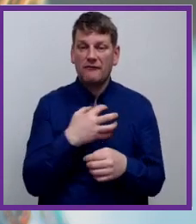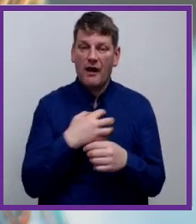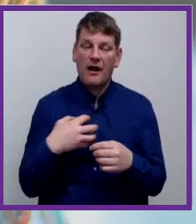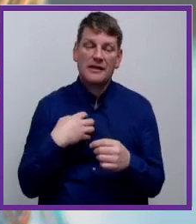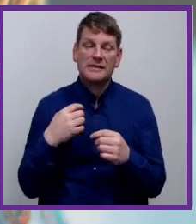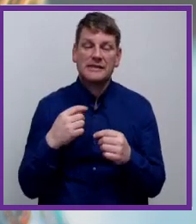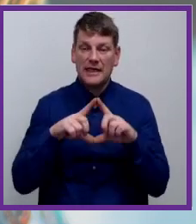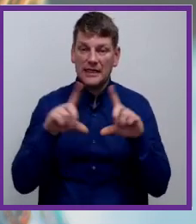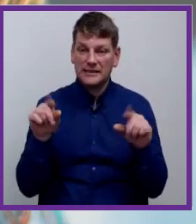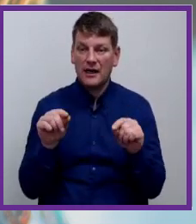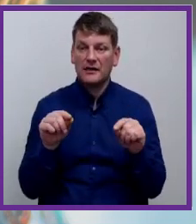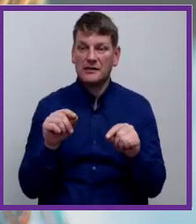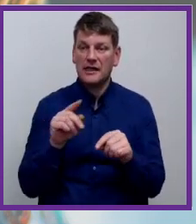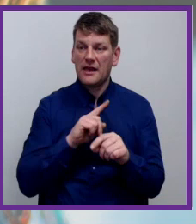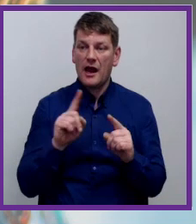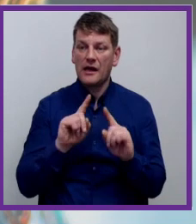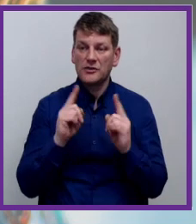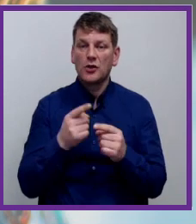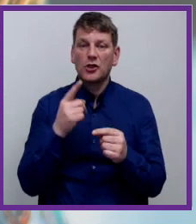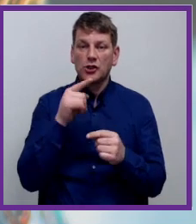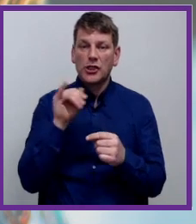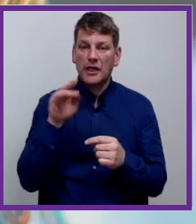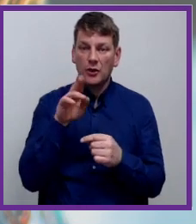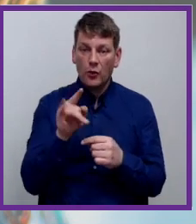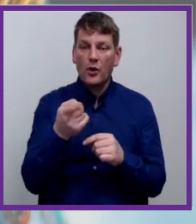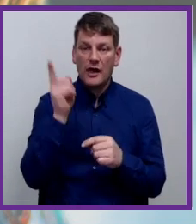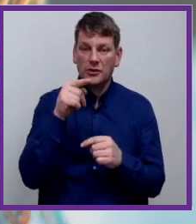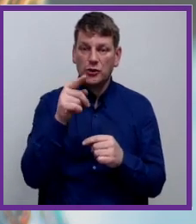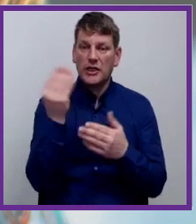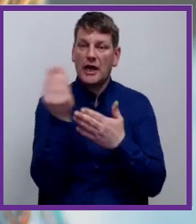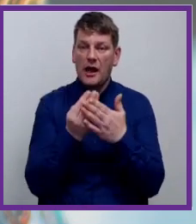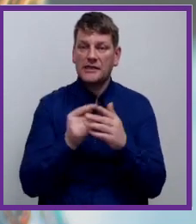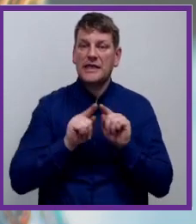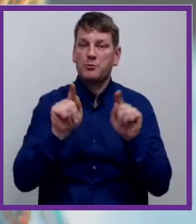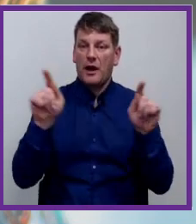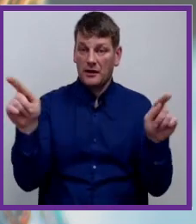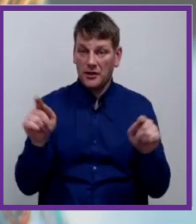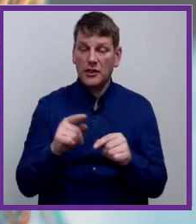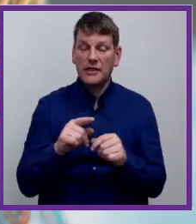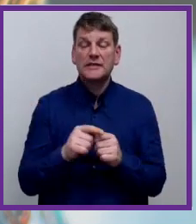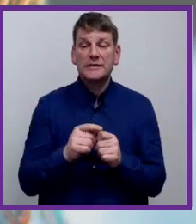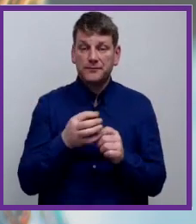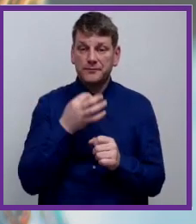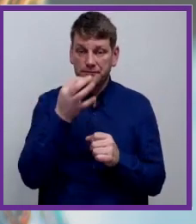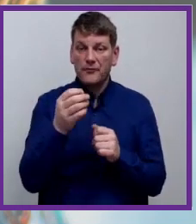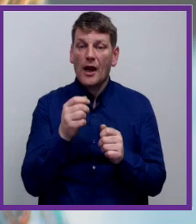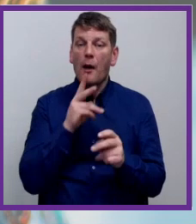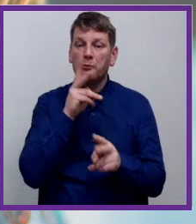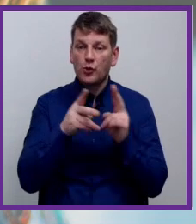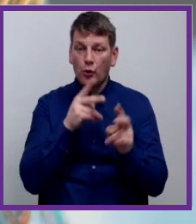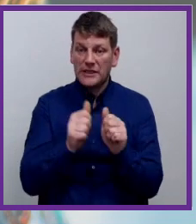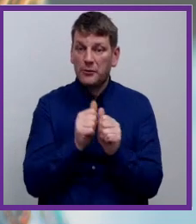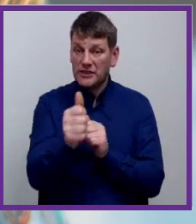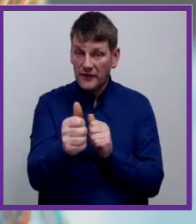neaizturēja šīnu un aizliedza šīs glaznas izplatīšanu, izvirzot apsūdzību par to,